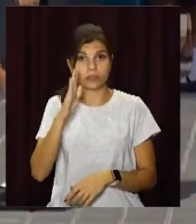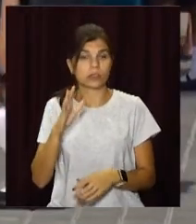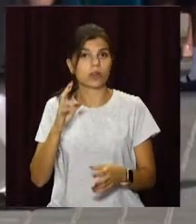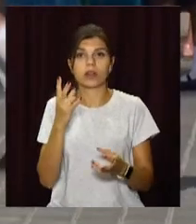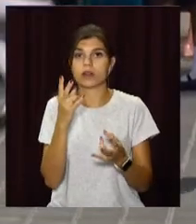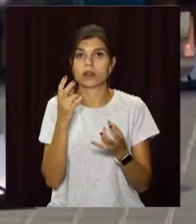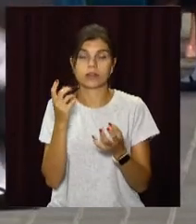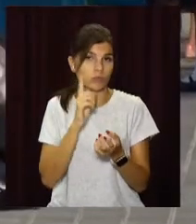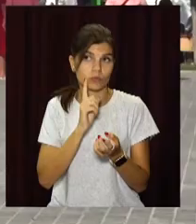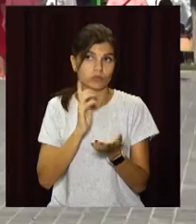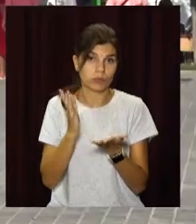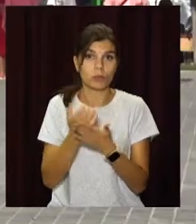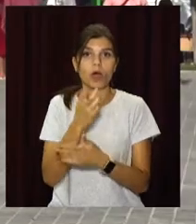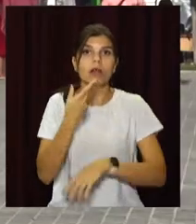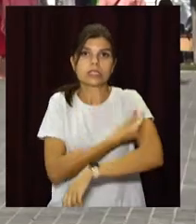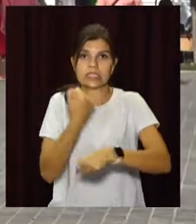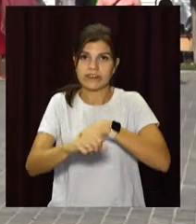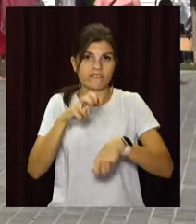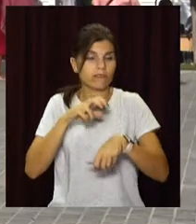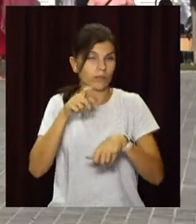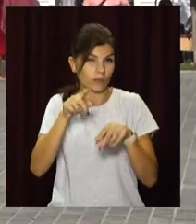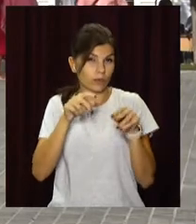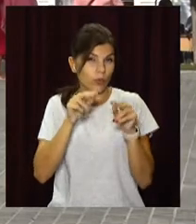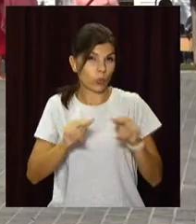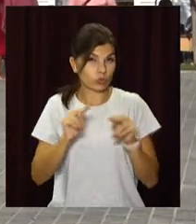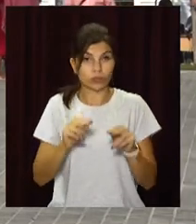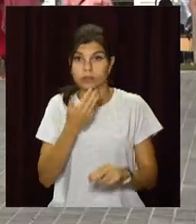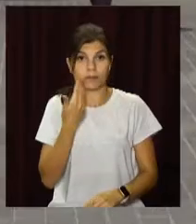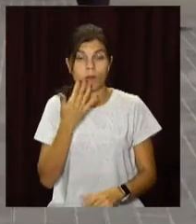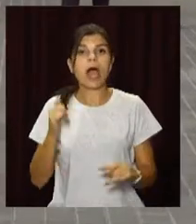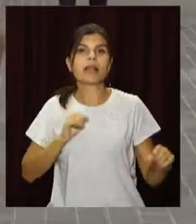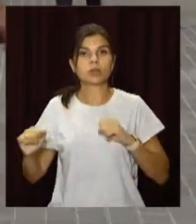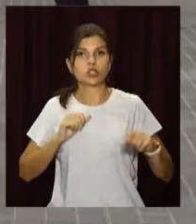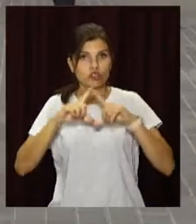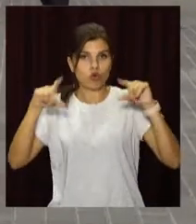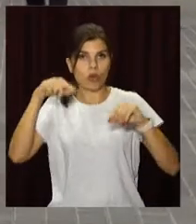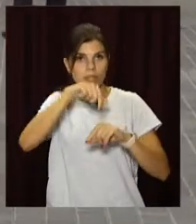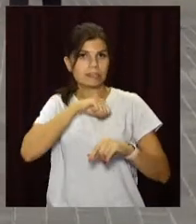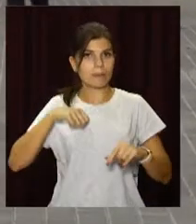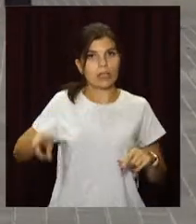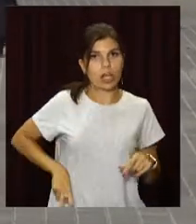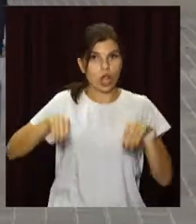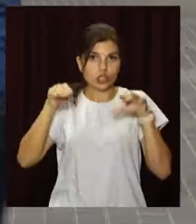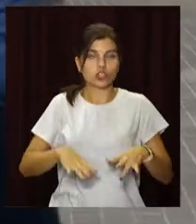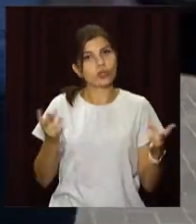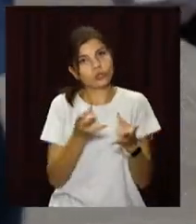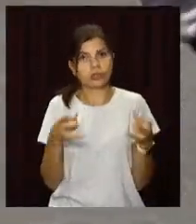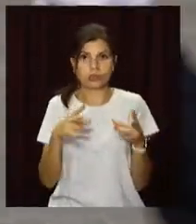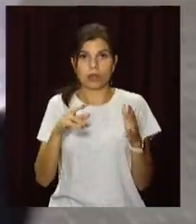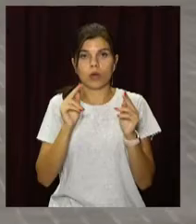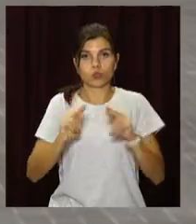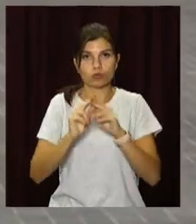не обов'язкове, наголошують у МОЗ. Це вирішуватимуть адміністрації шкіл. У разі проведення святкових заходів варто